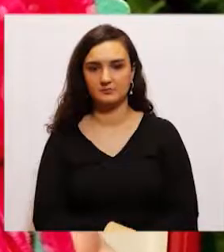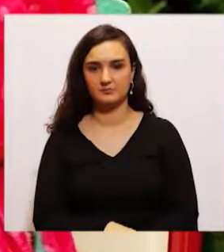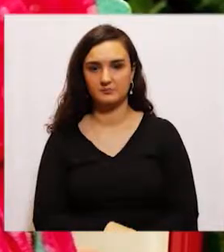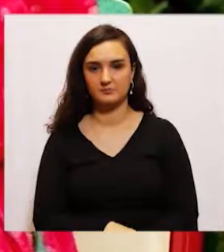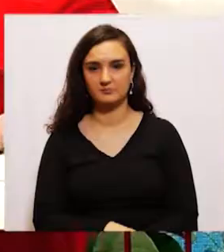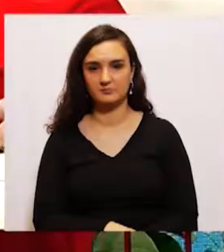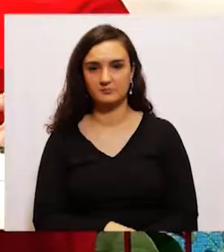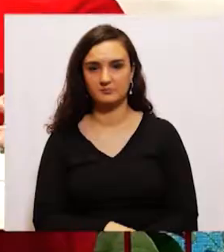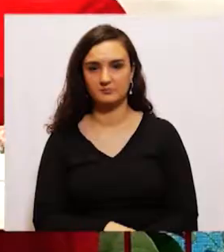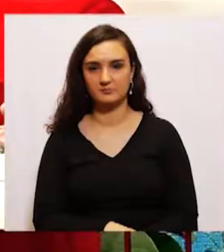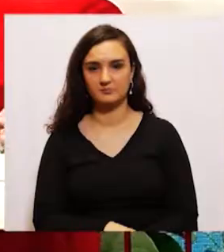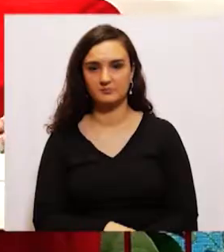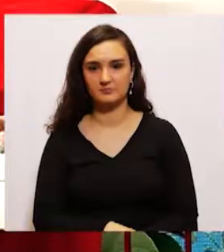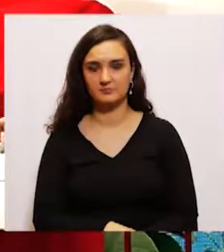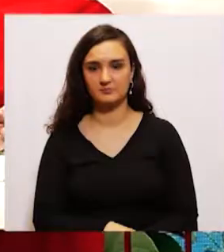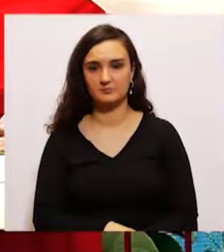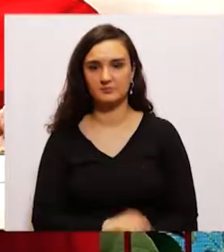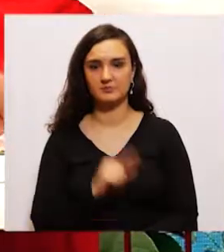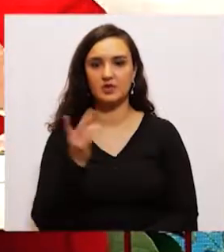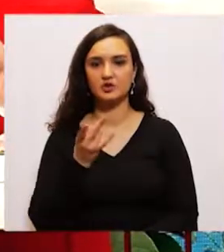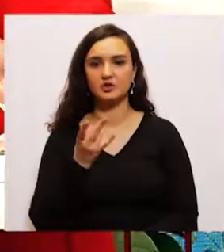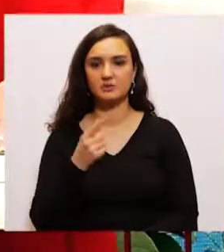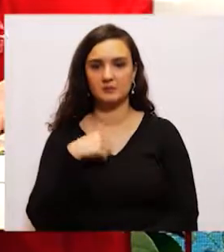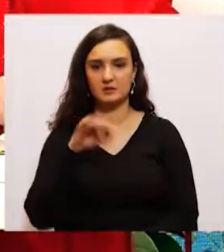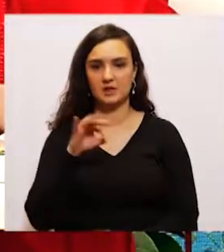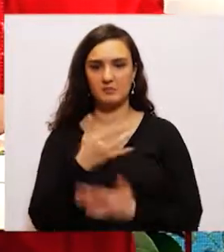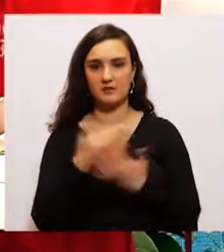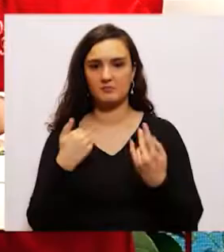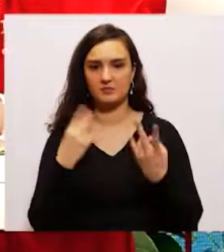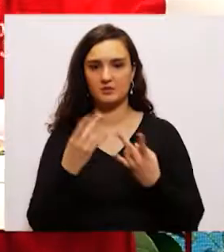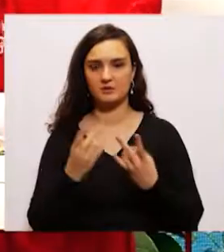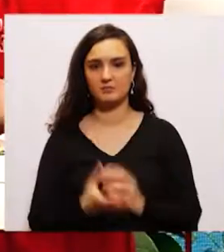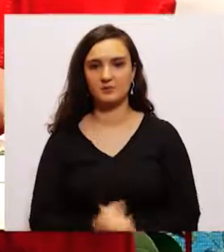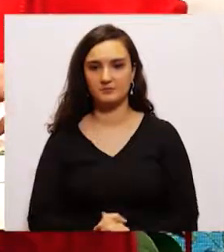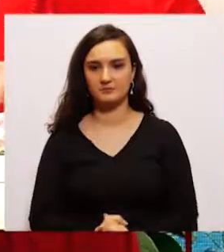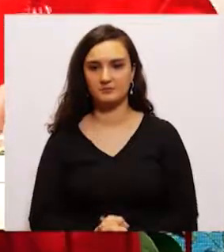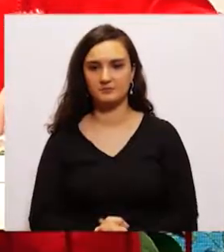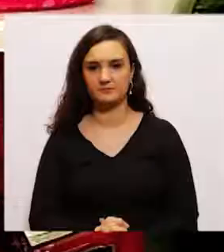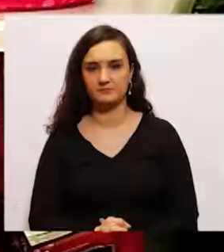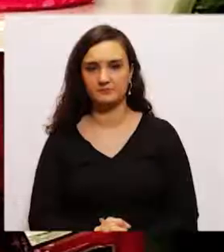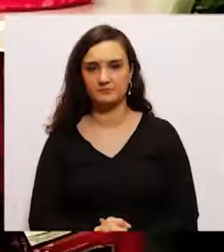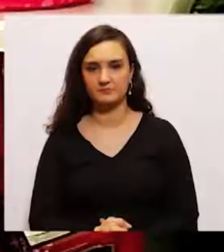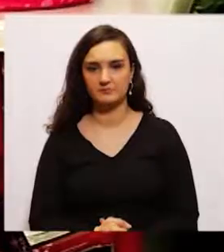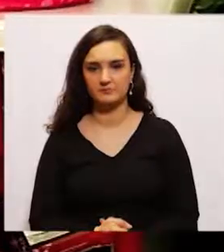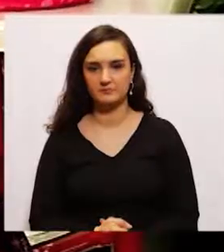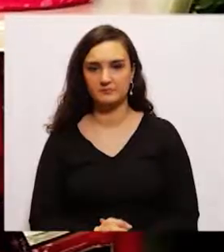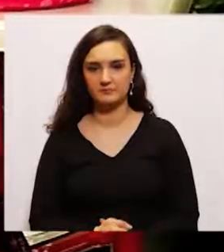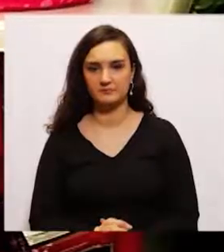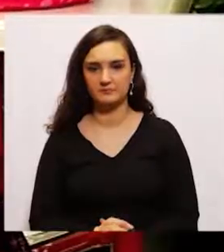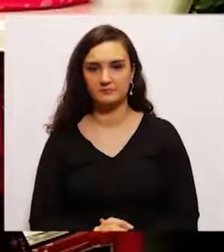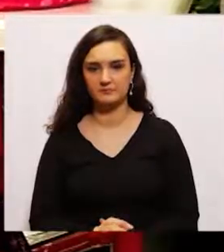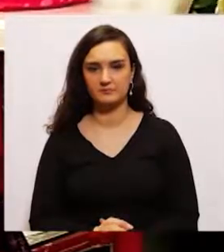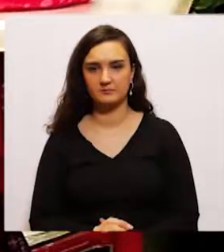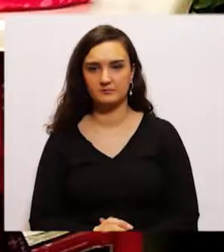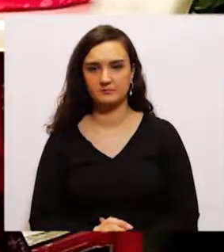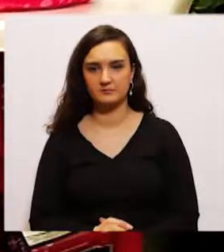მე ბატონო რა გჭირდება საღებავები ეხლა მე მეც მინდა თუ შეიძლება აიქ რო დაიდოთ